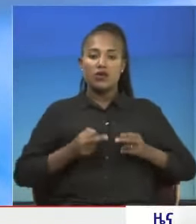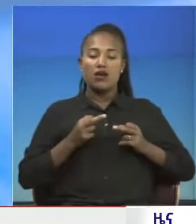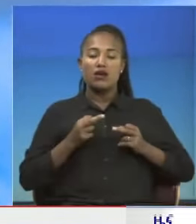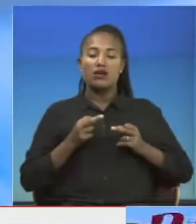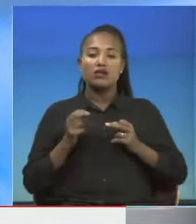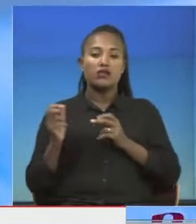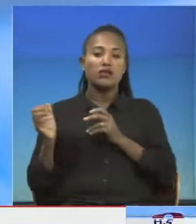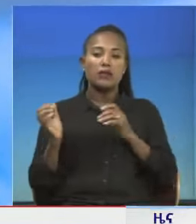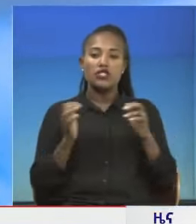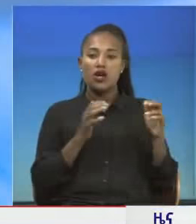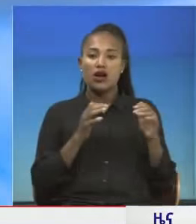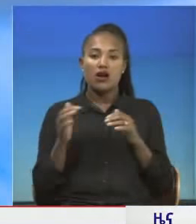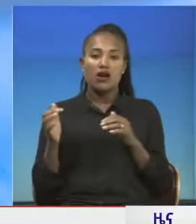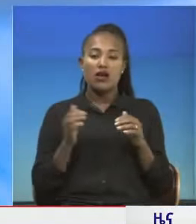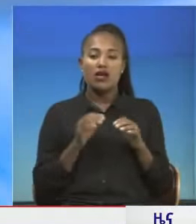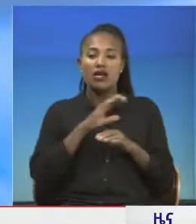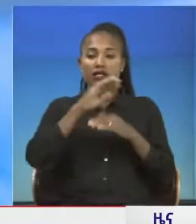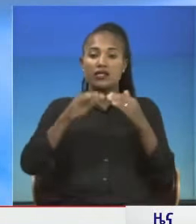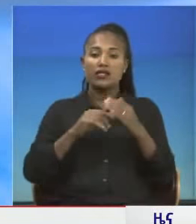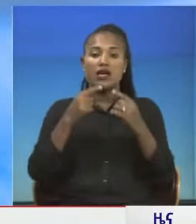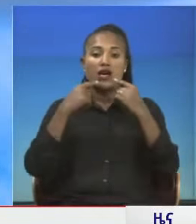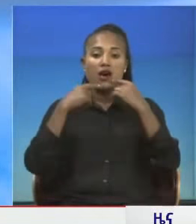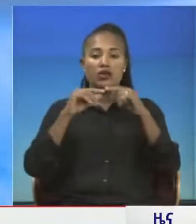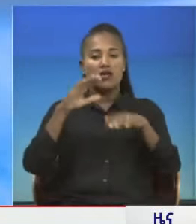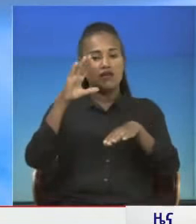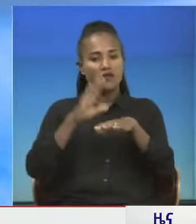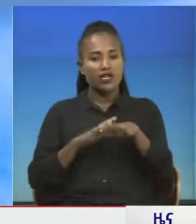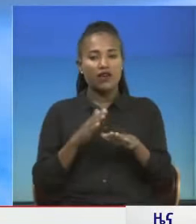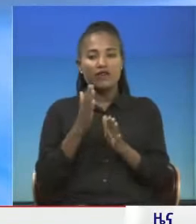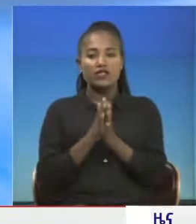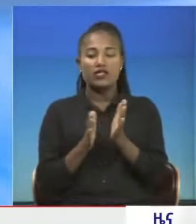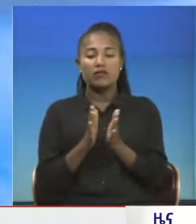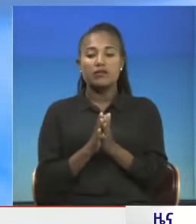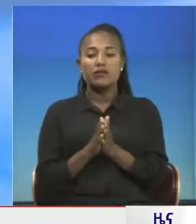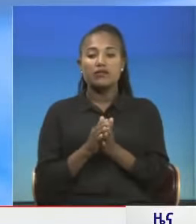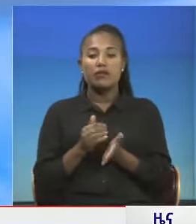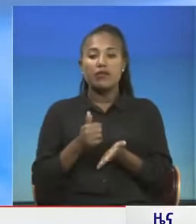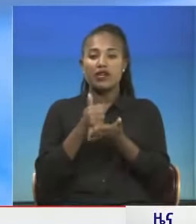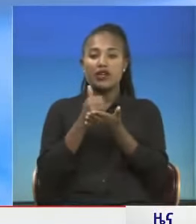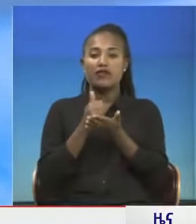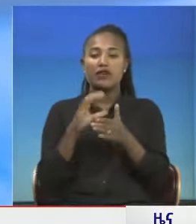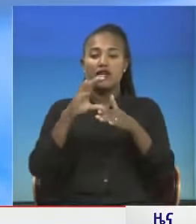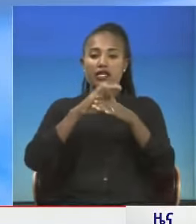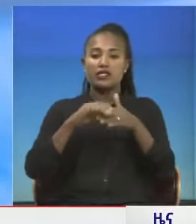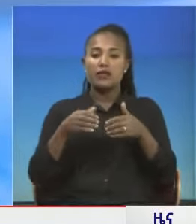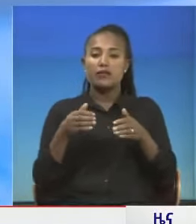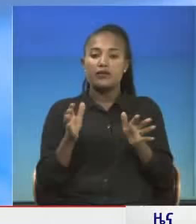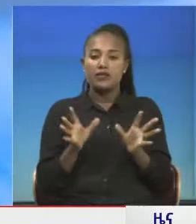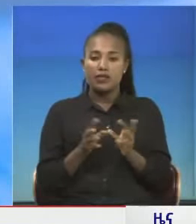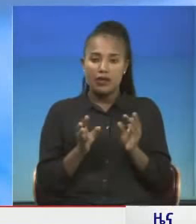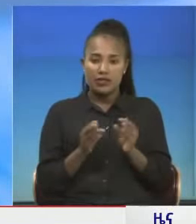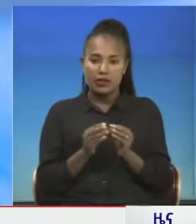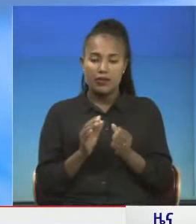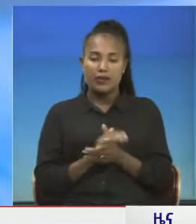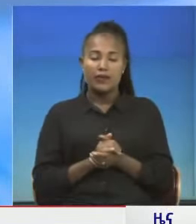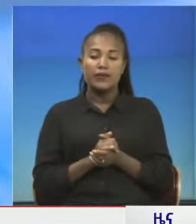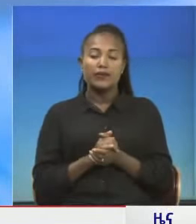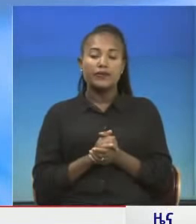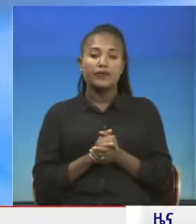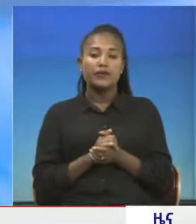የህልውና ዘመቻ የክተት አዋጅ አፈጻጸም ሂደቶችን በመደገፍ ገንዘብ እንዲሰባሰብ፣